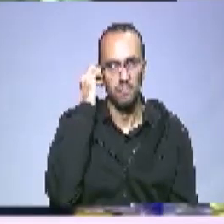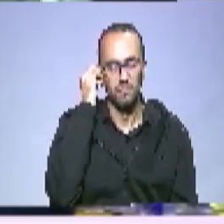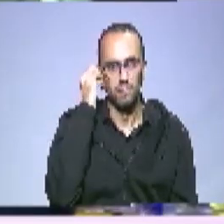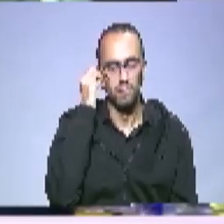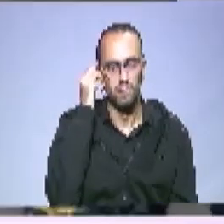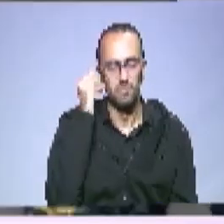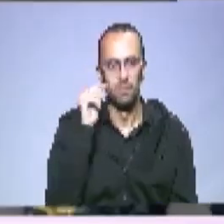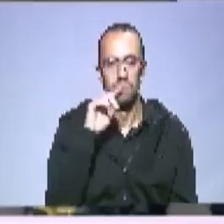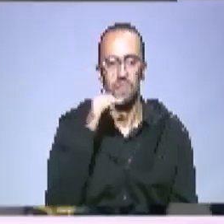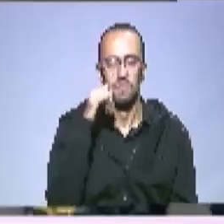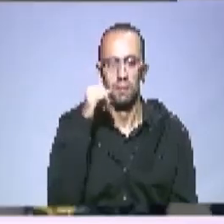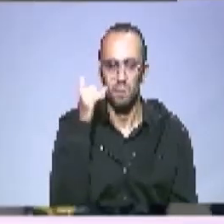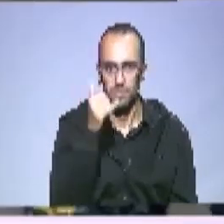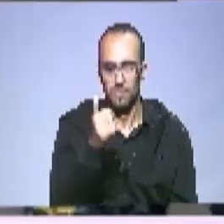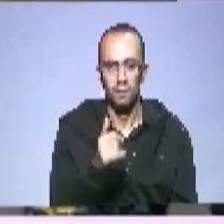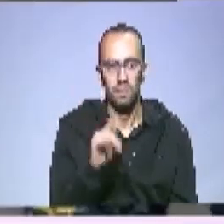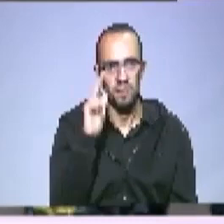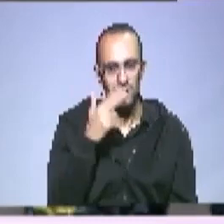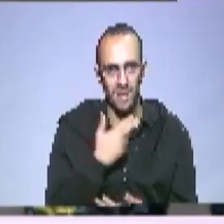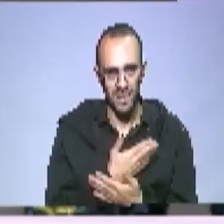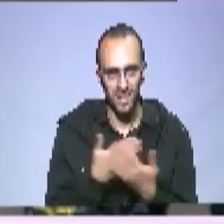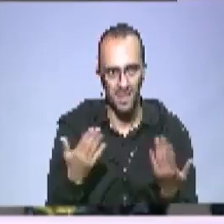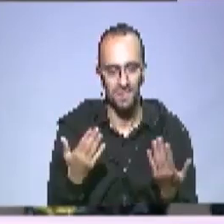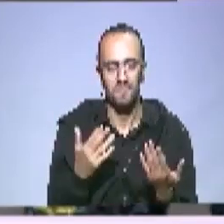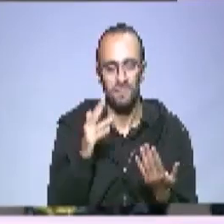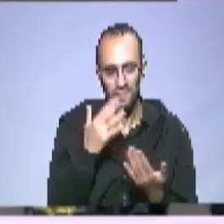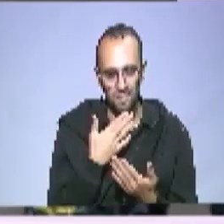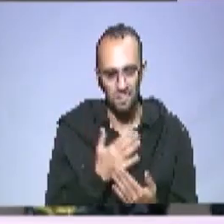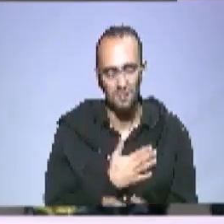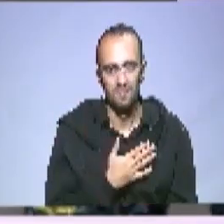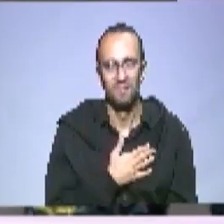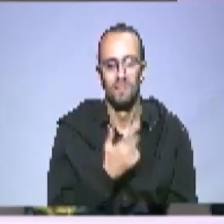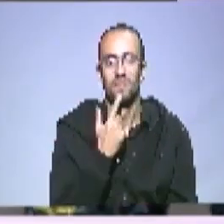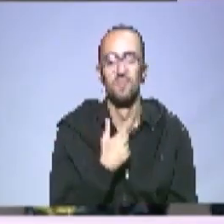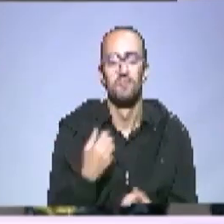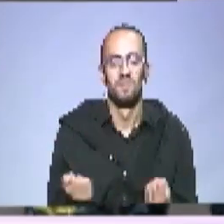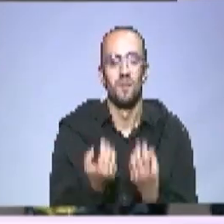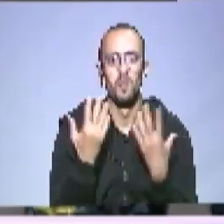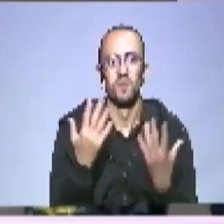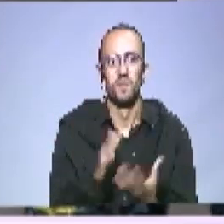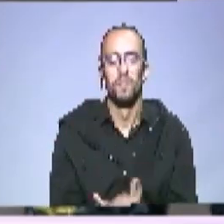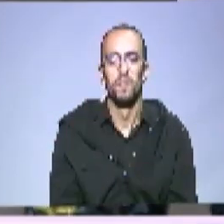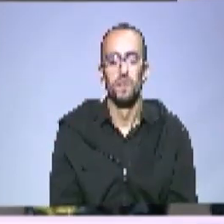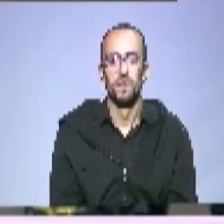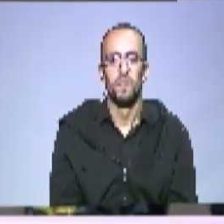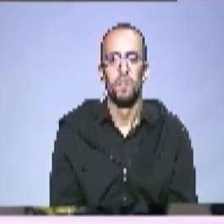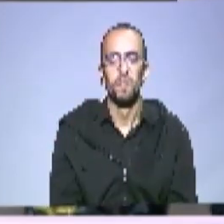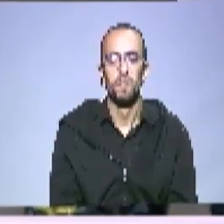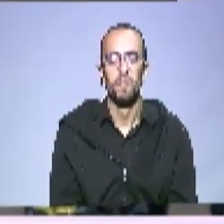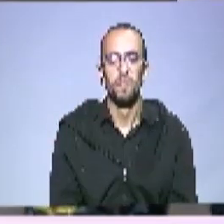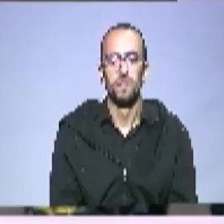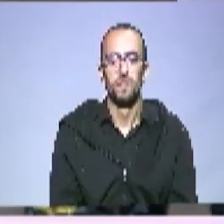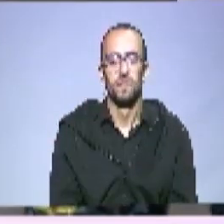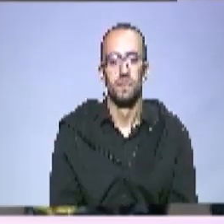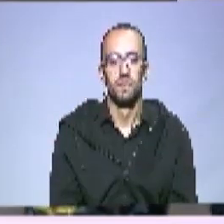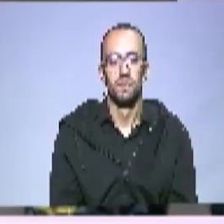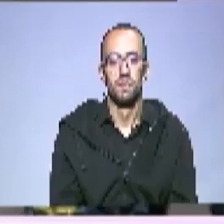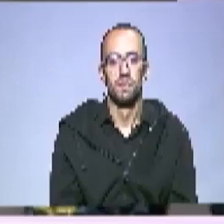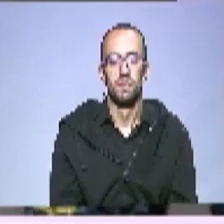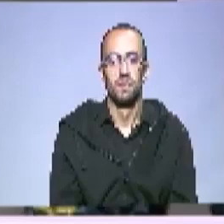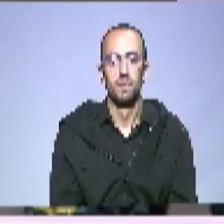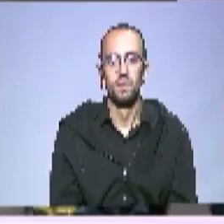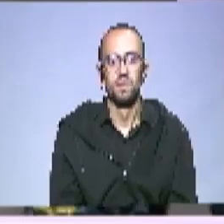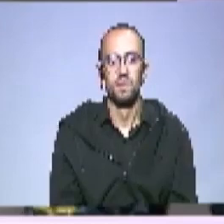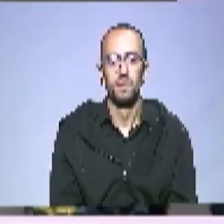استاذه دميانة مساء الخير. النور. اهلا بحضرتك يا فندم منورانا. الله يخليك. اتفضلي شيف سامح معاك.